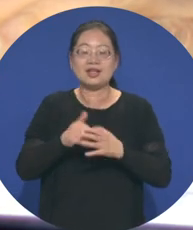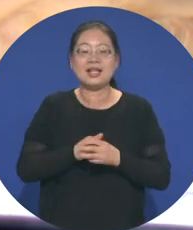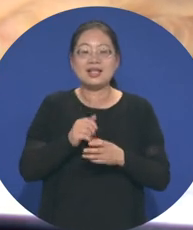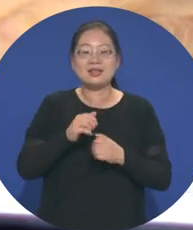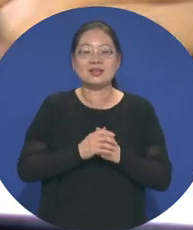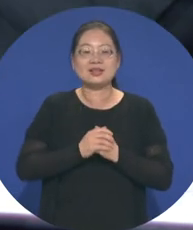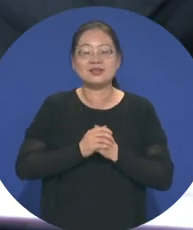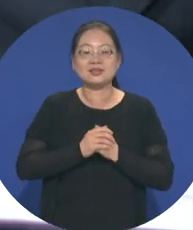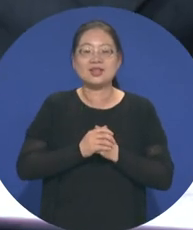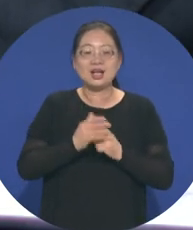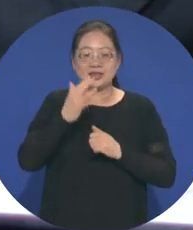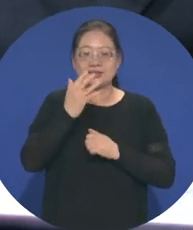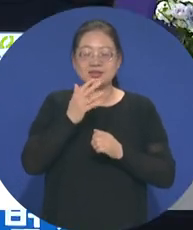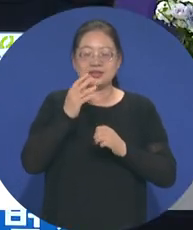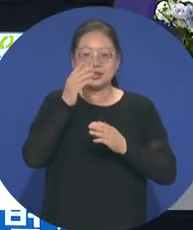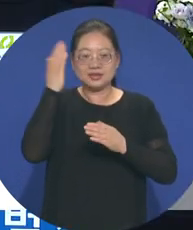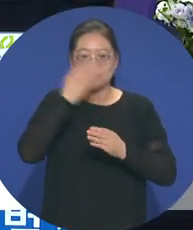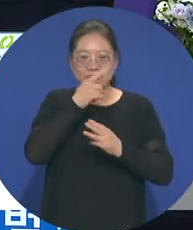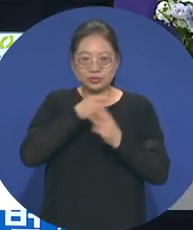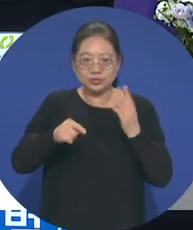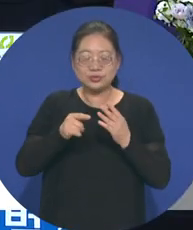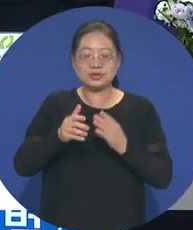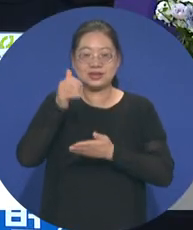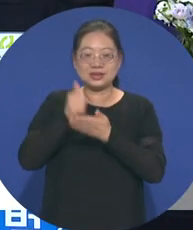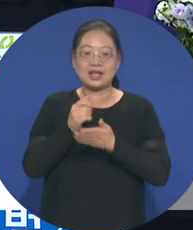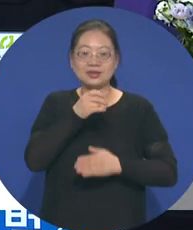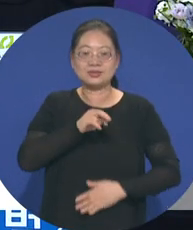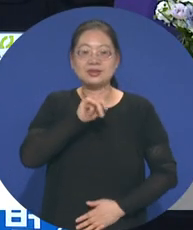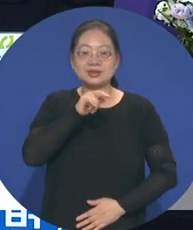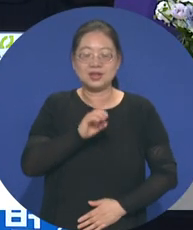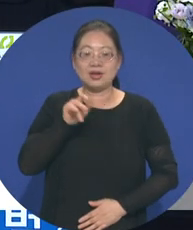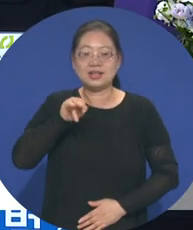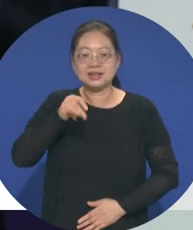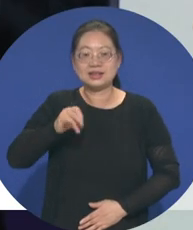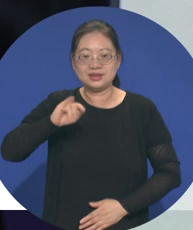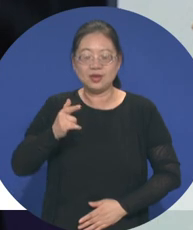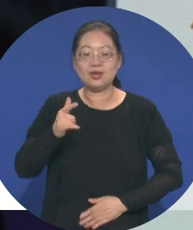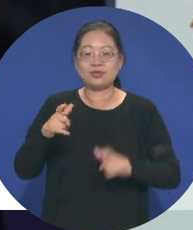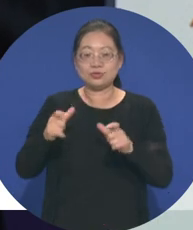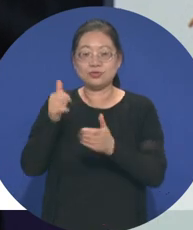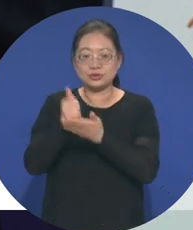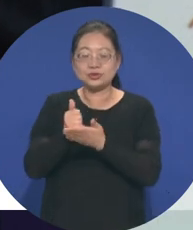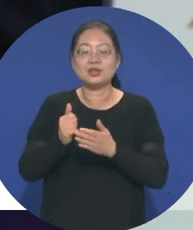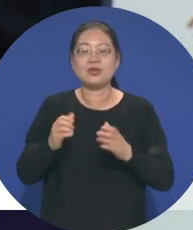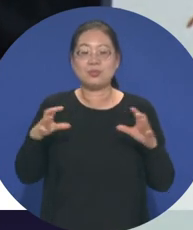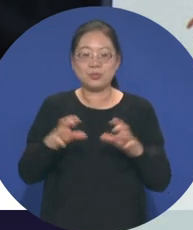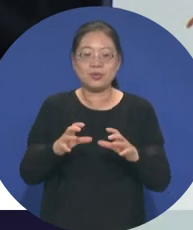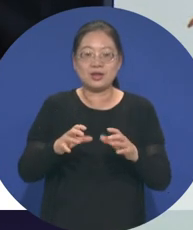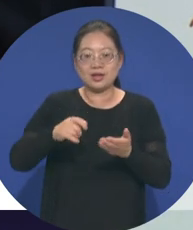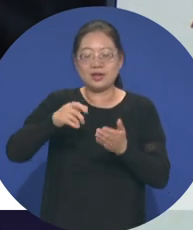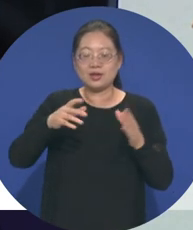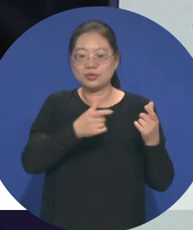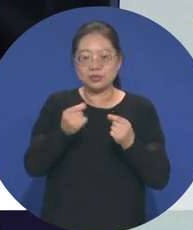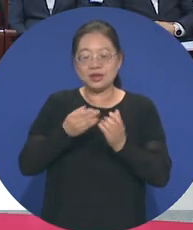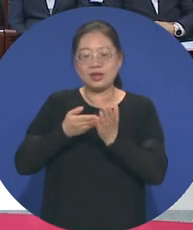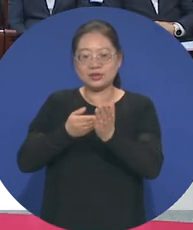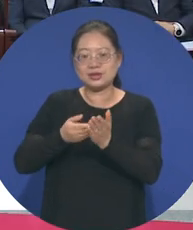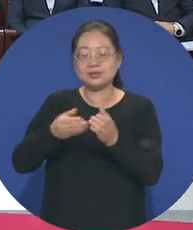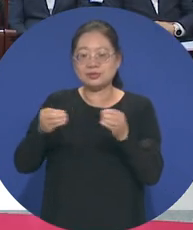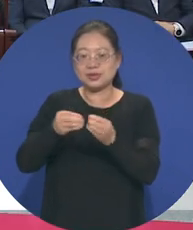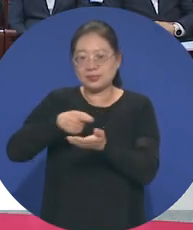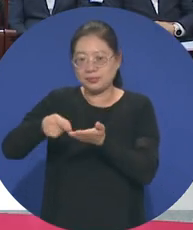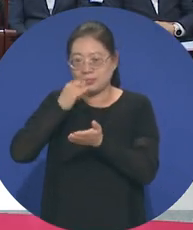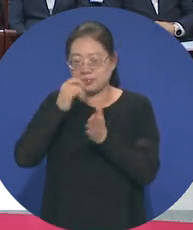음성군수, 진천군수 등 총 6명이 모여 공동 건의문에 함께 서명했습니다. 김동연 지사는 공동 건의문을